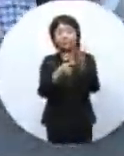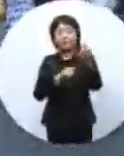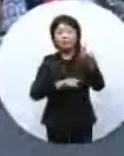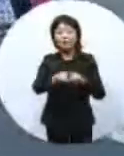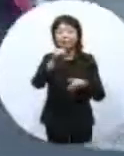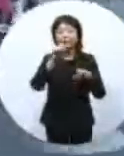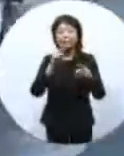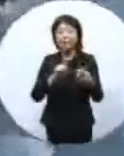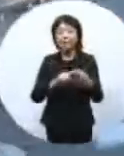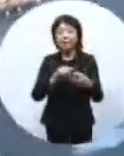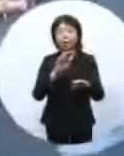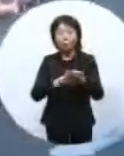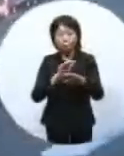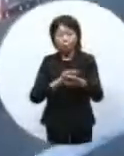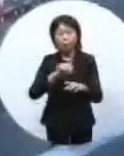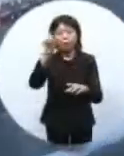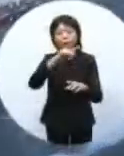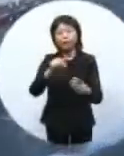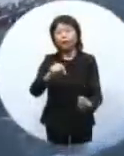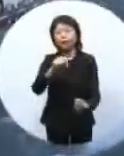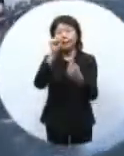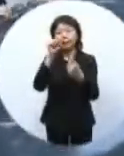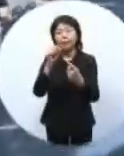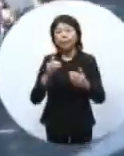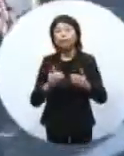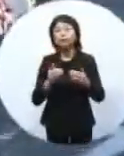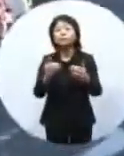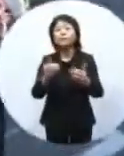方法での人材の採用を進めています。